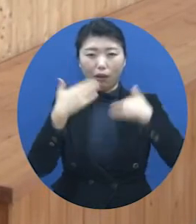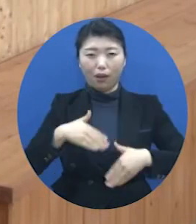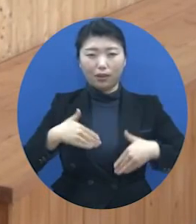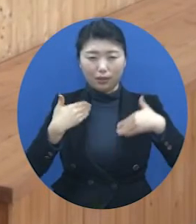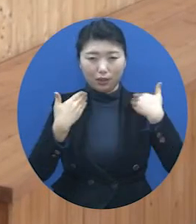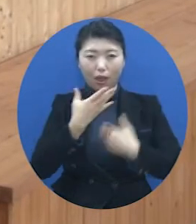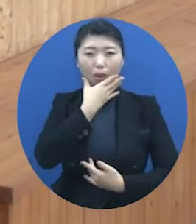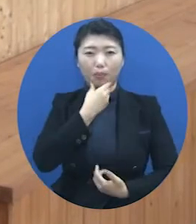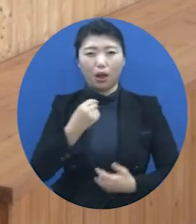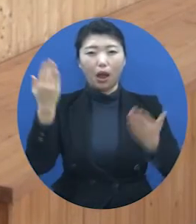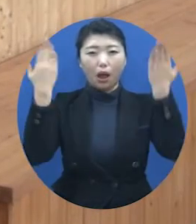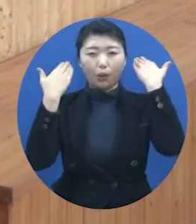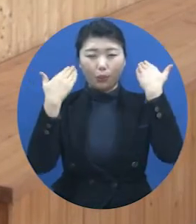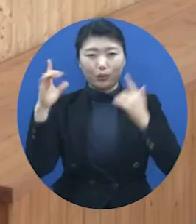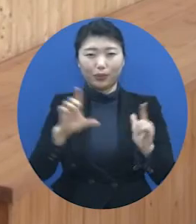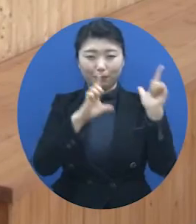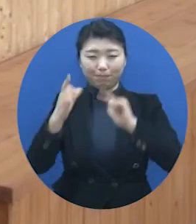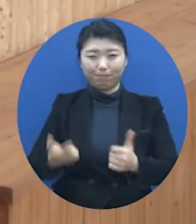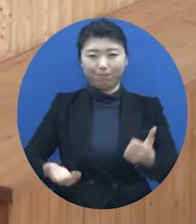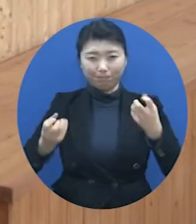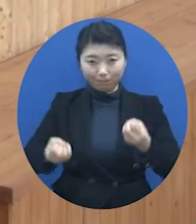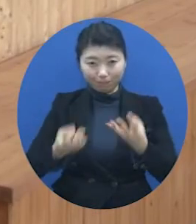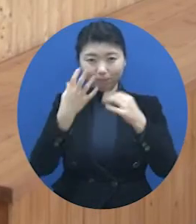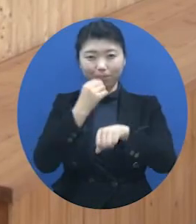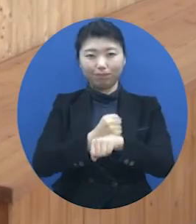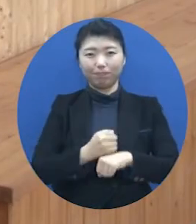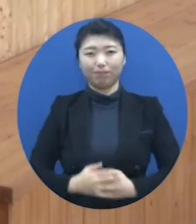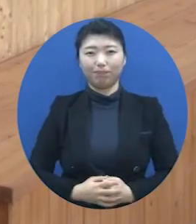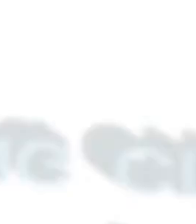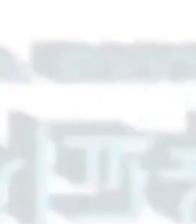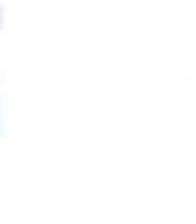따뜻하고 행복한 학교 생활을 해나가길 응원하겠습니다.